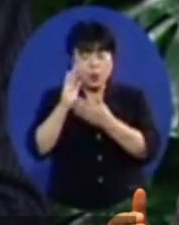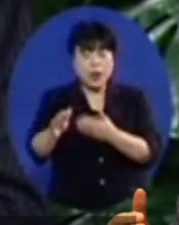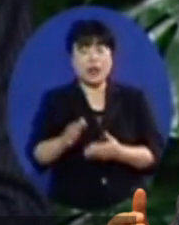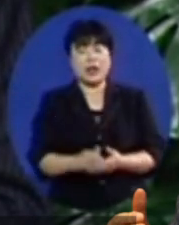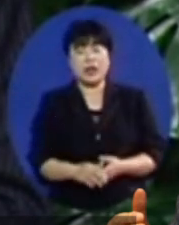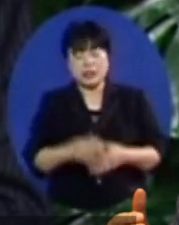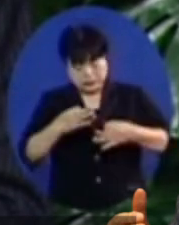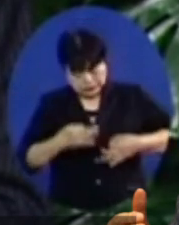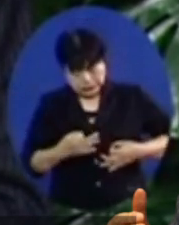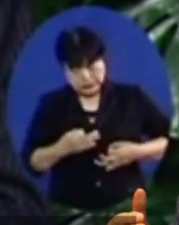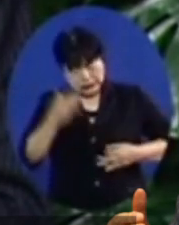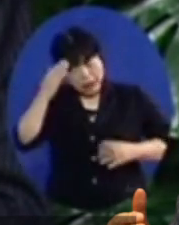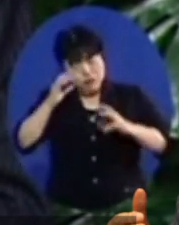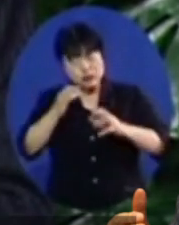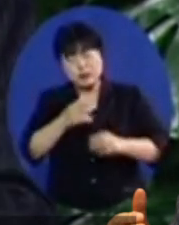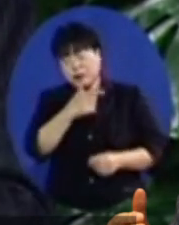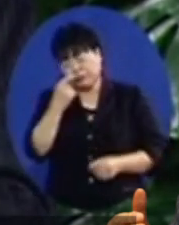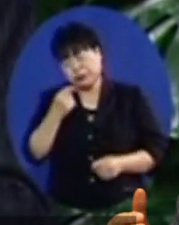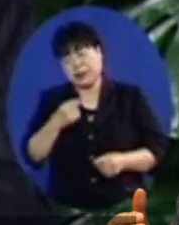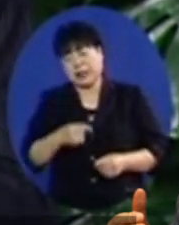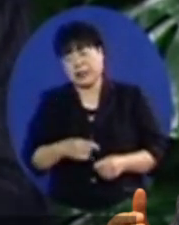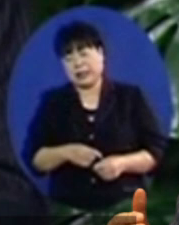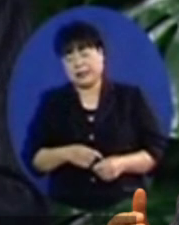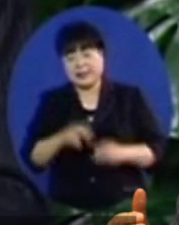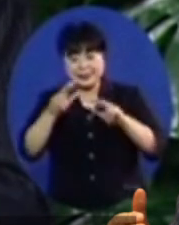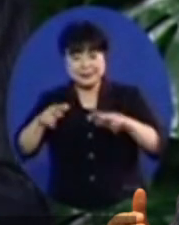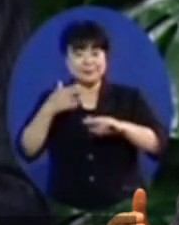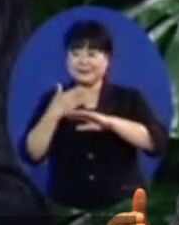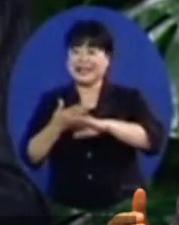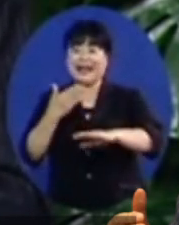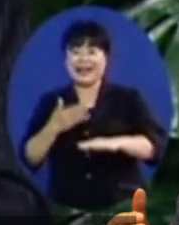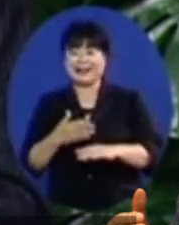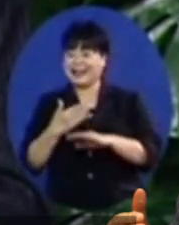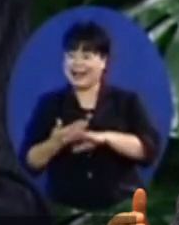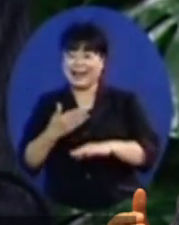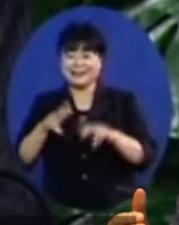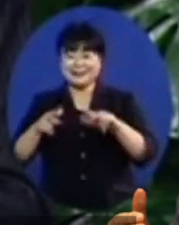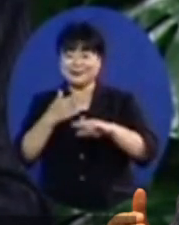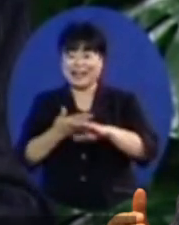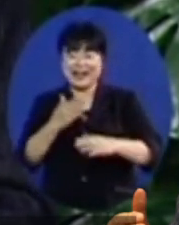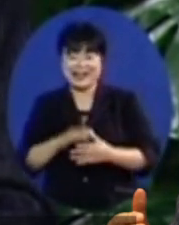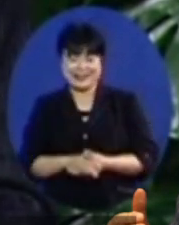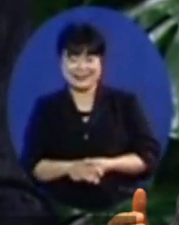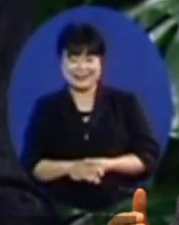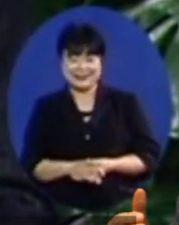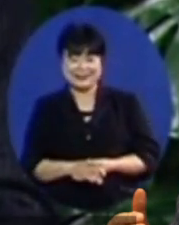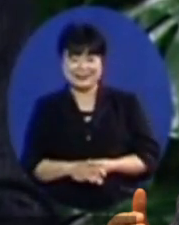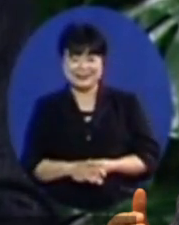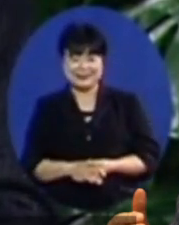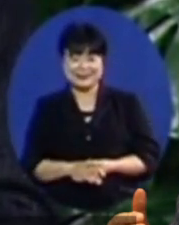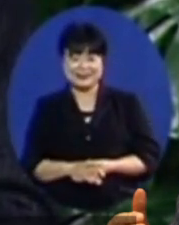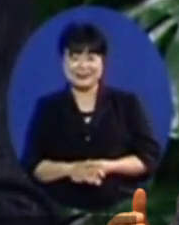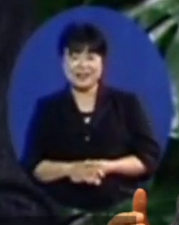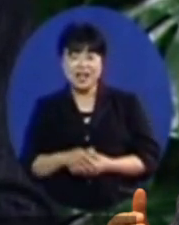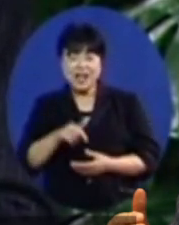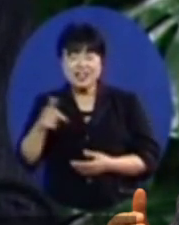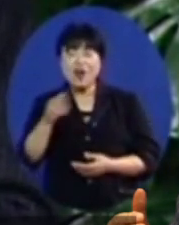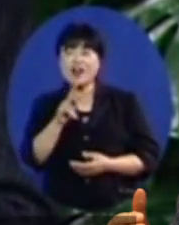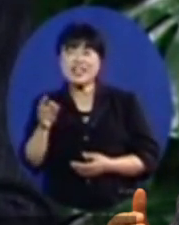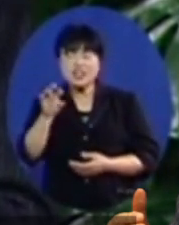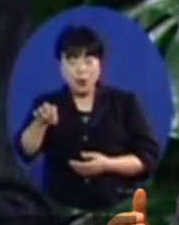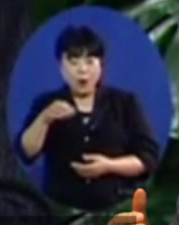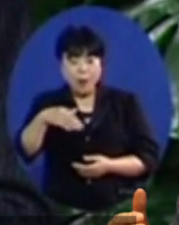열등의식을 가졌는데 요사이는 그렇지가 않아요. 아 경기도만 하더라도 어느 곳에